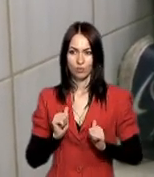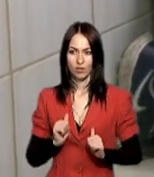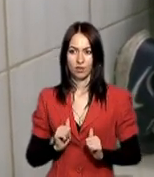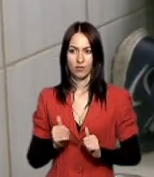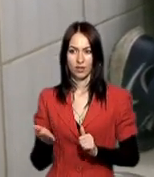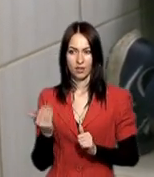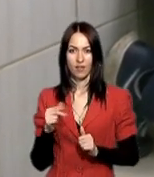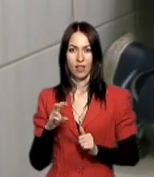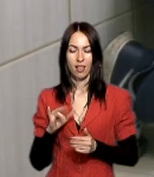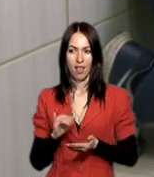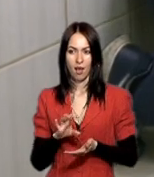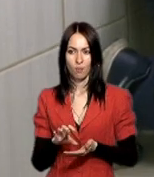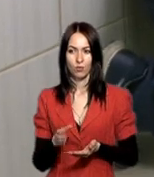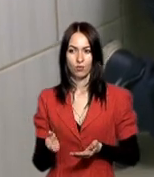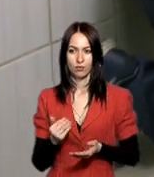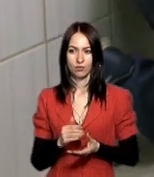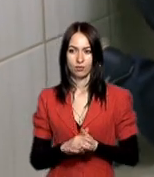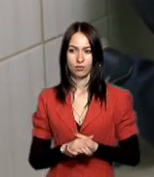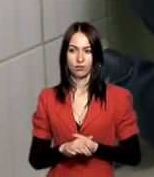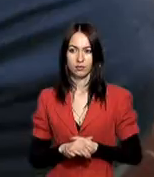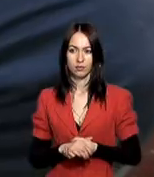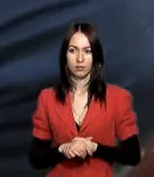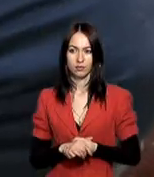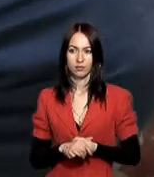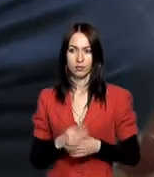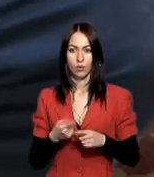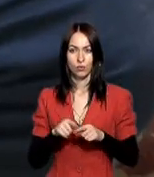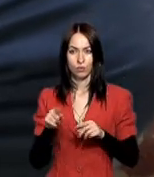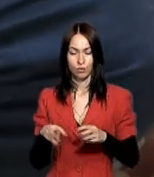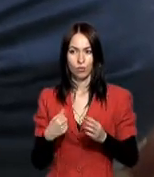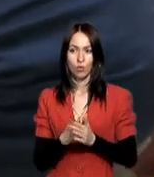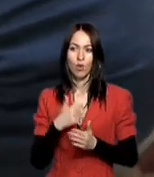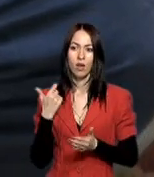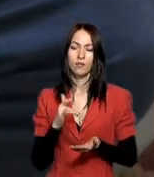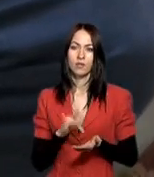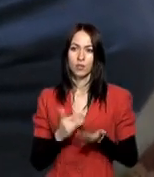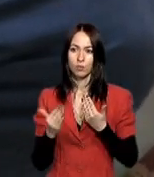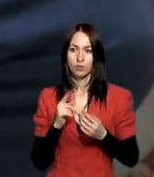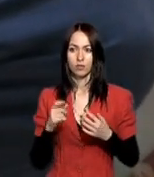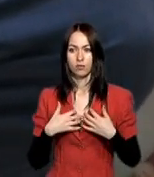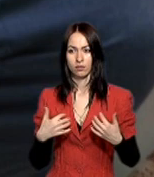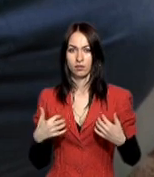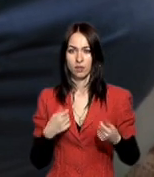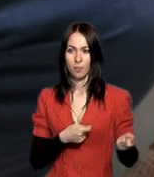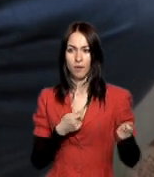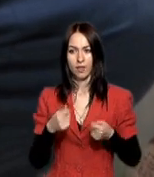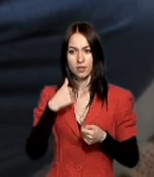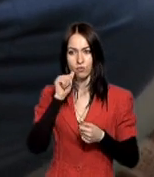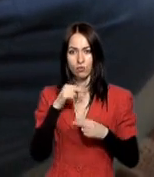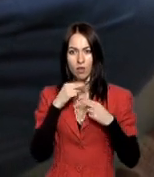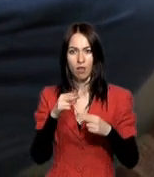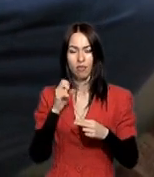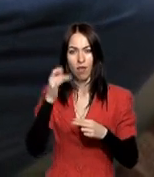лапку даєш? Так? Дай лапку. Вставай, вставай. Цього собаку до Харківського центру поводження з тваринами привезли вчора. Підозра